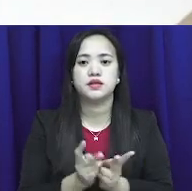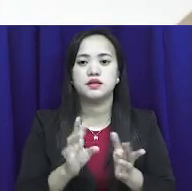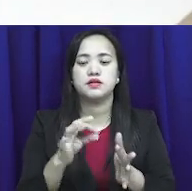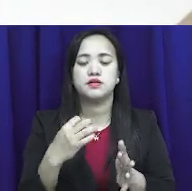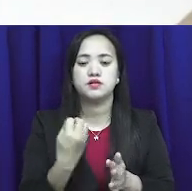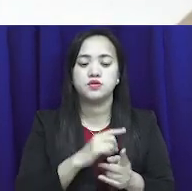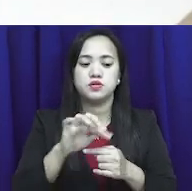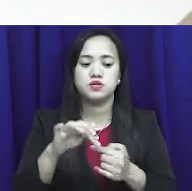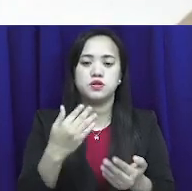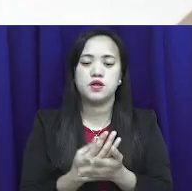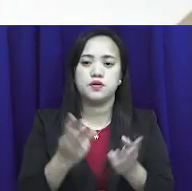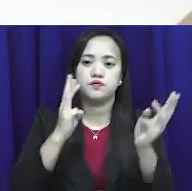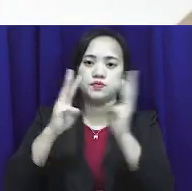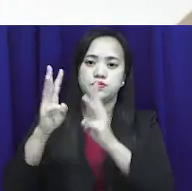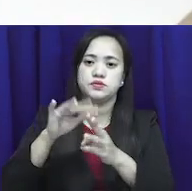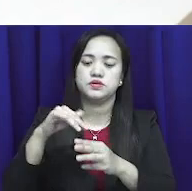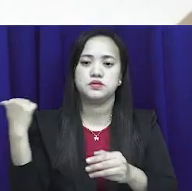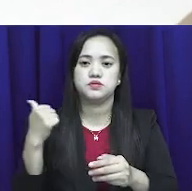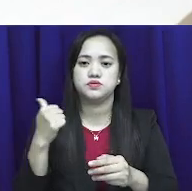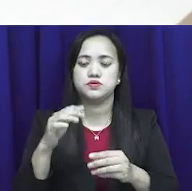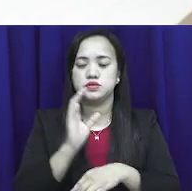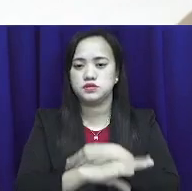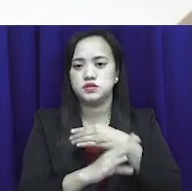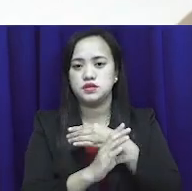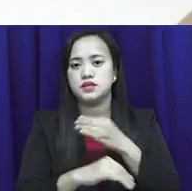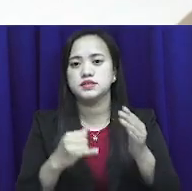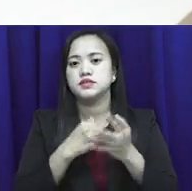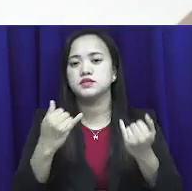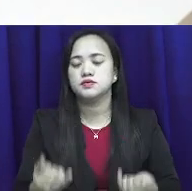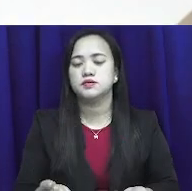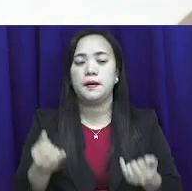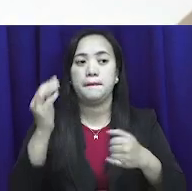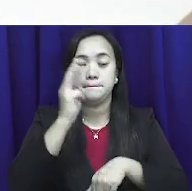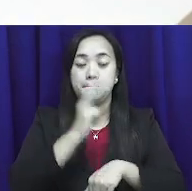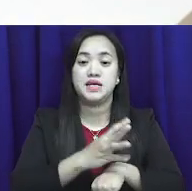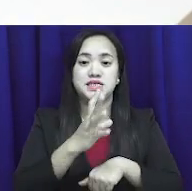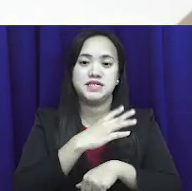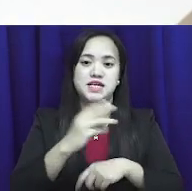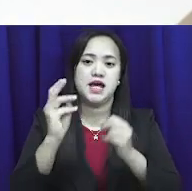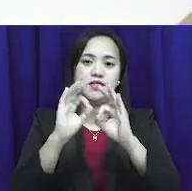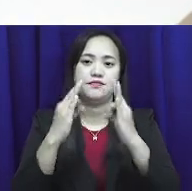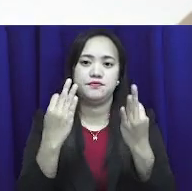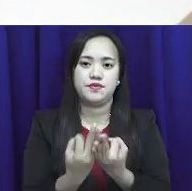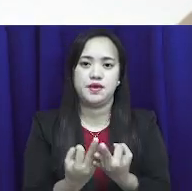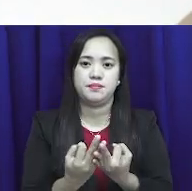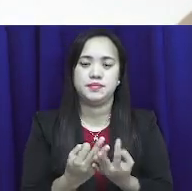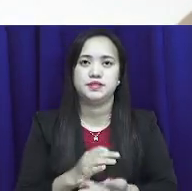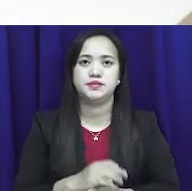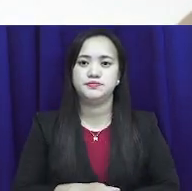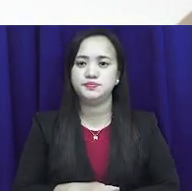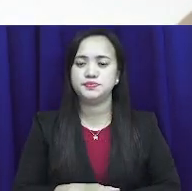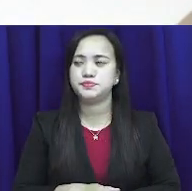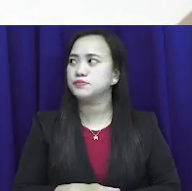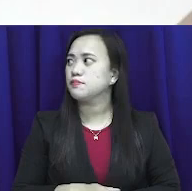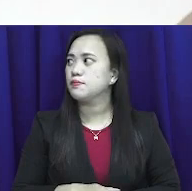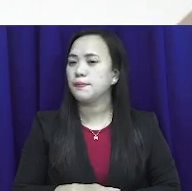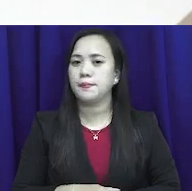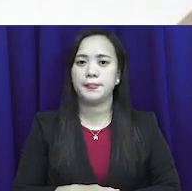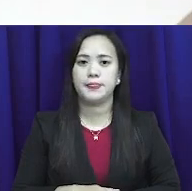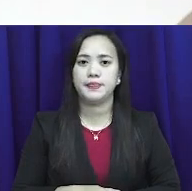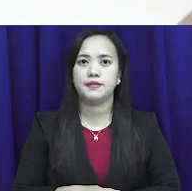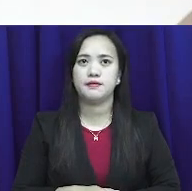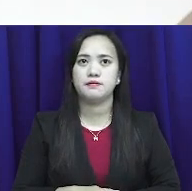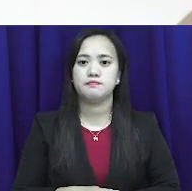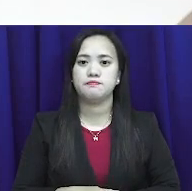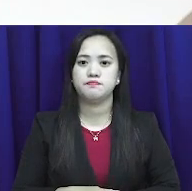nationwide and worldwide still we are on our topic Ministry and family napakagandang usapin po na kung saan